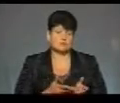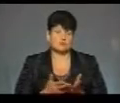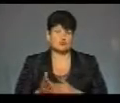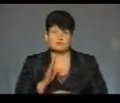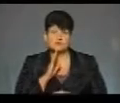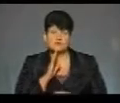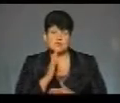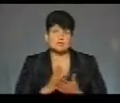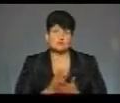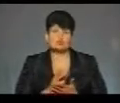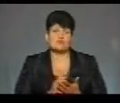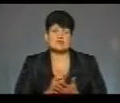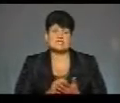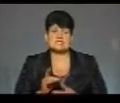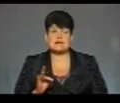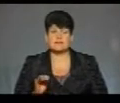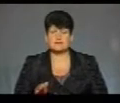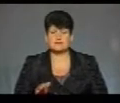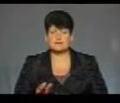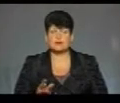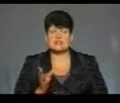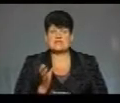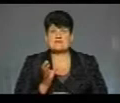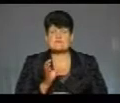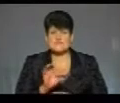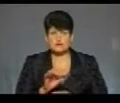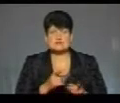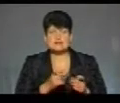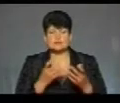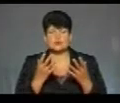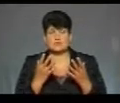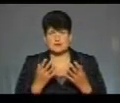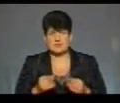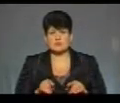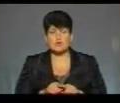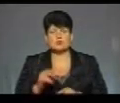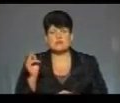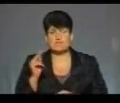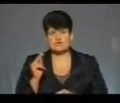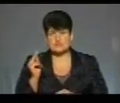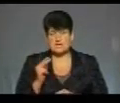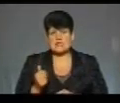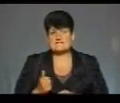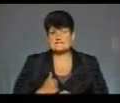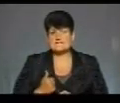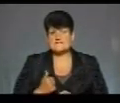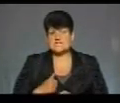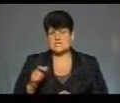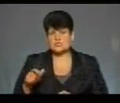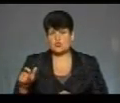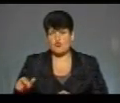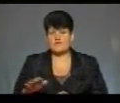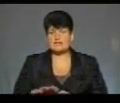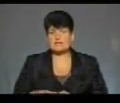службу в резерві. Власне, у нас є відеоматеріал зі стрілецького дня, власне, також навчання військових